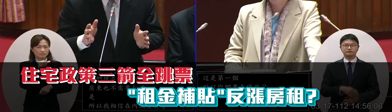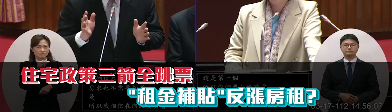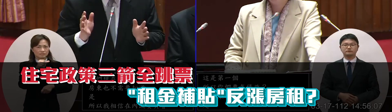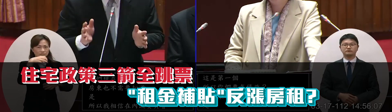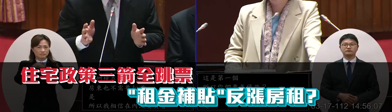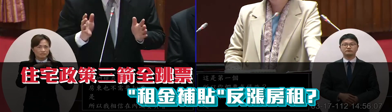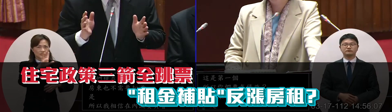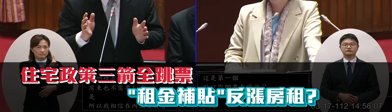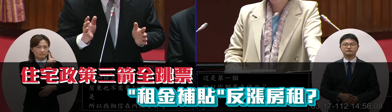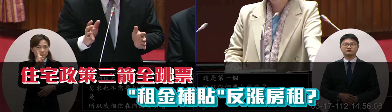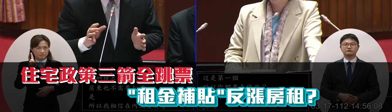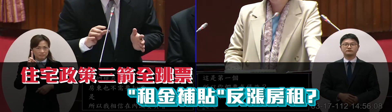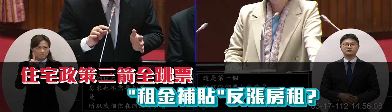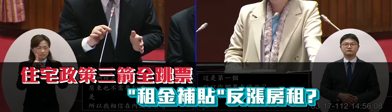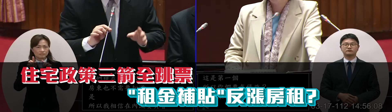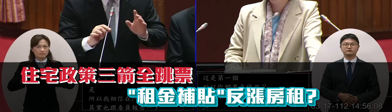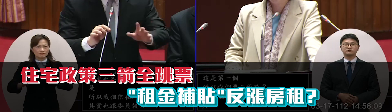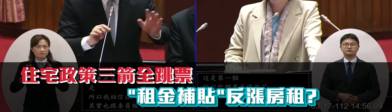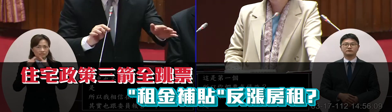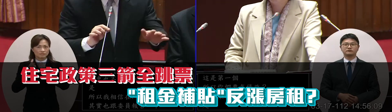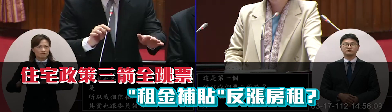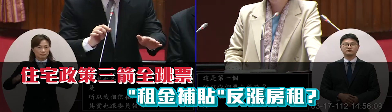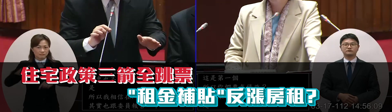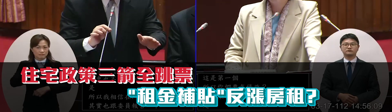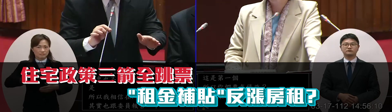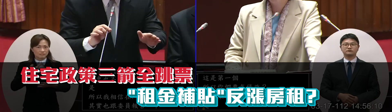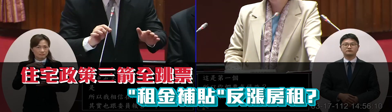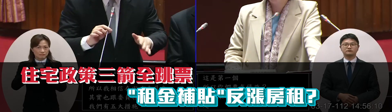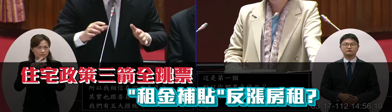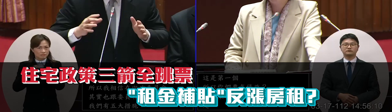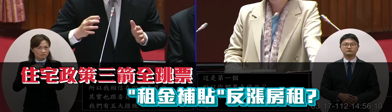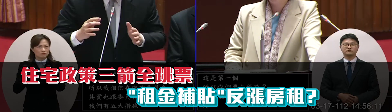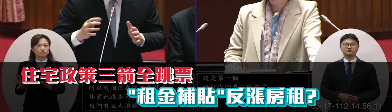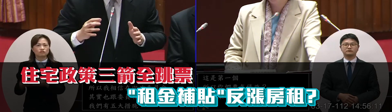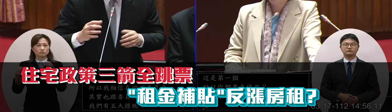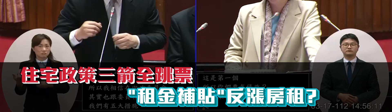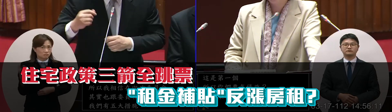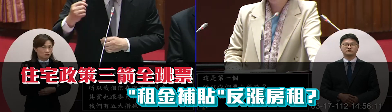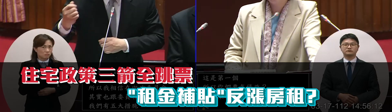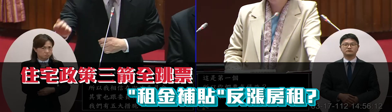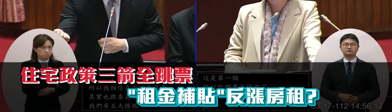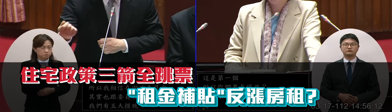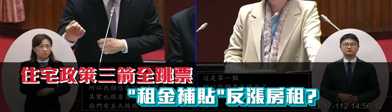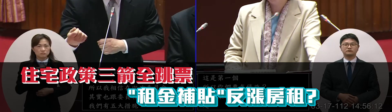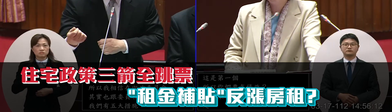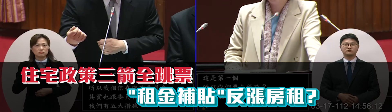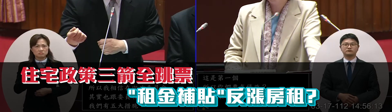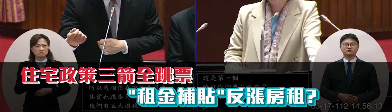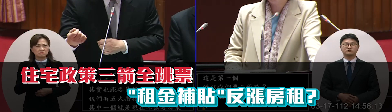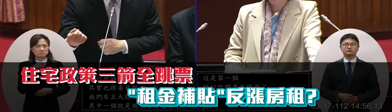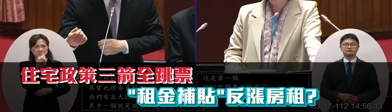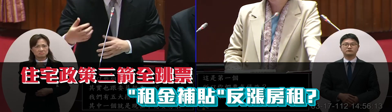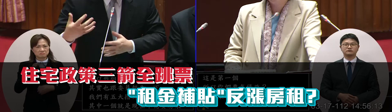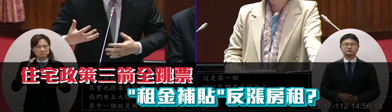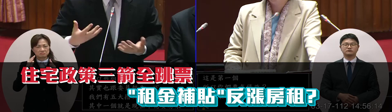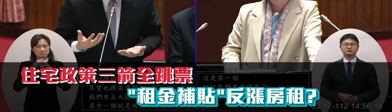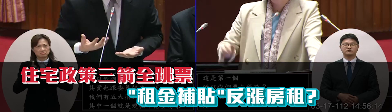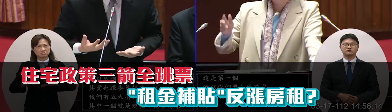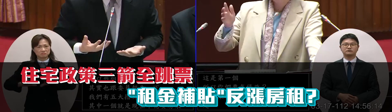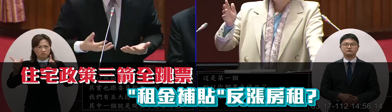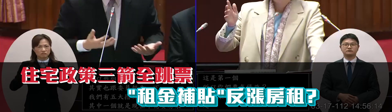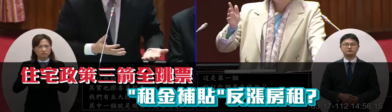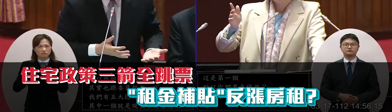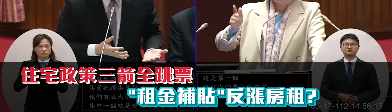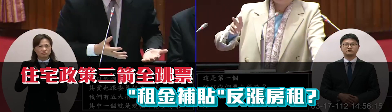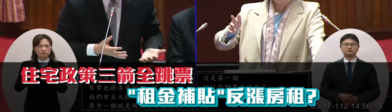不需要房东的身份证字号，那以前是需要的，所以你必须要去跟房东要这个资讯的时候，房东就